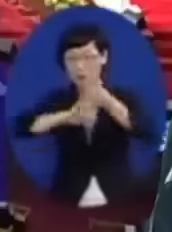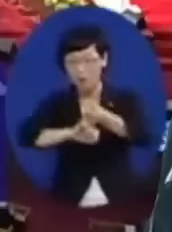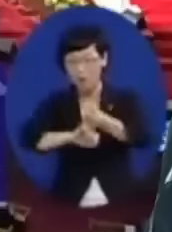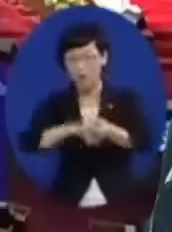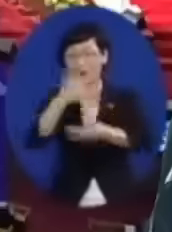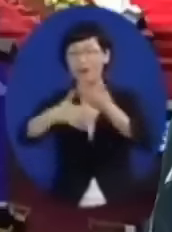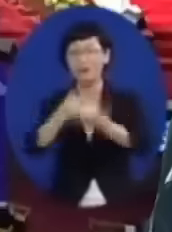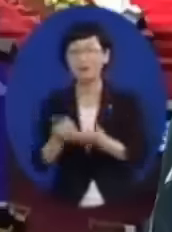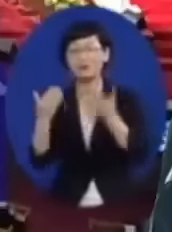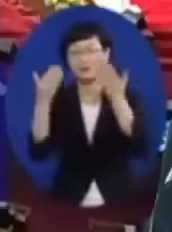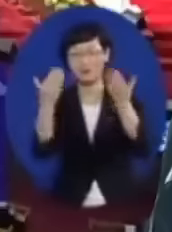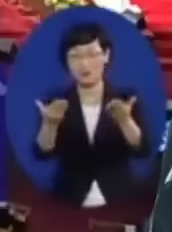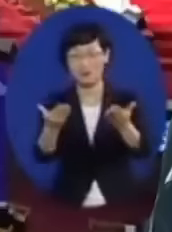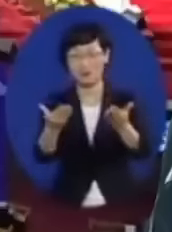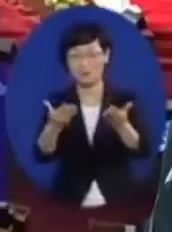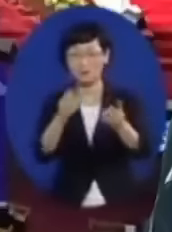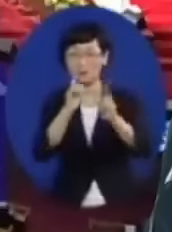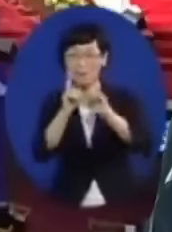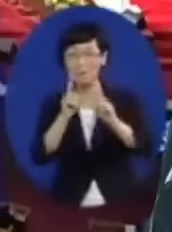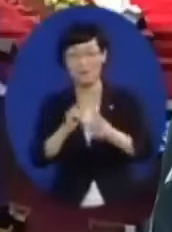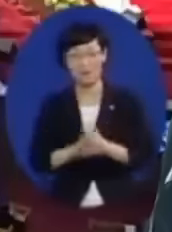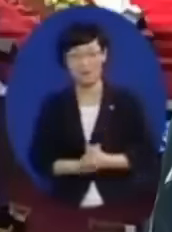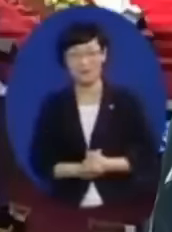하나님께 드리겠나이다 하였더라.